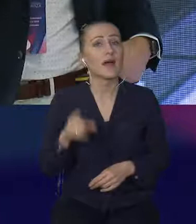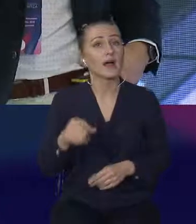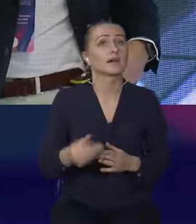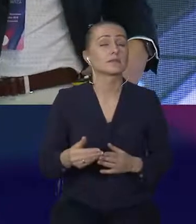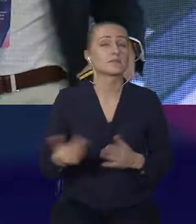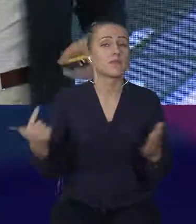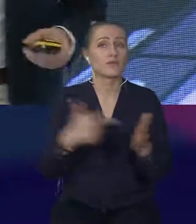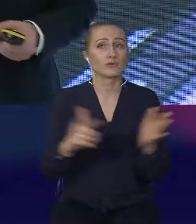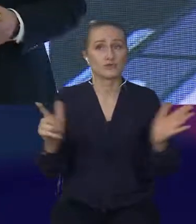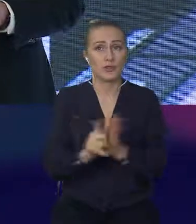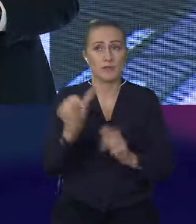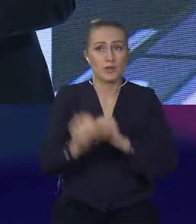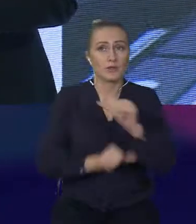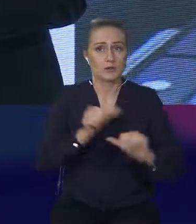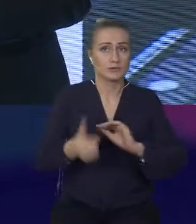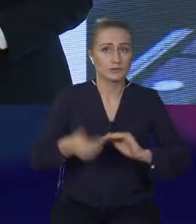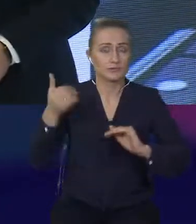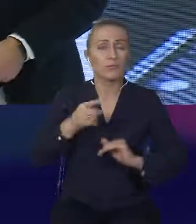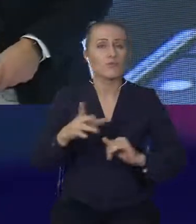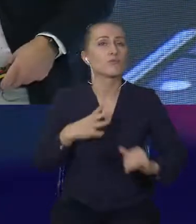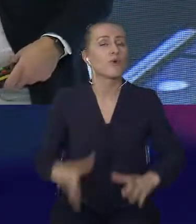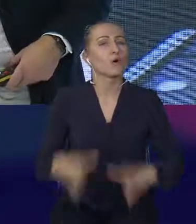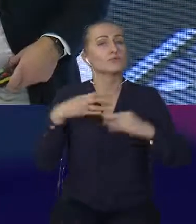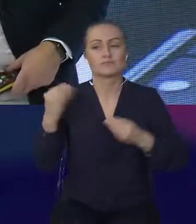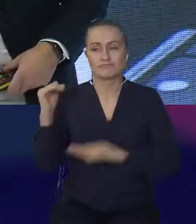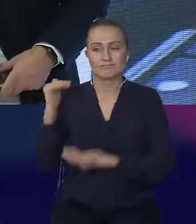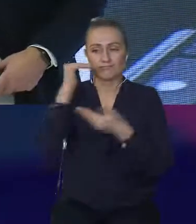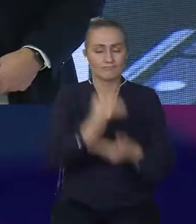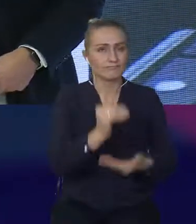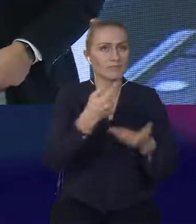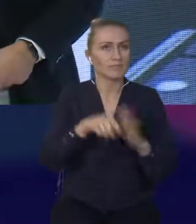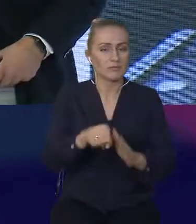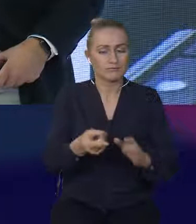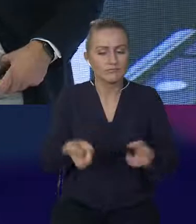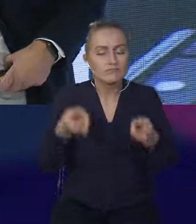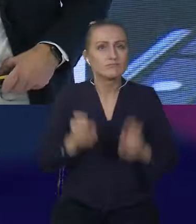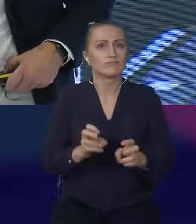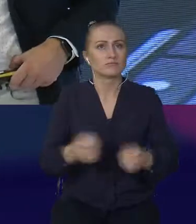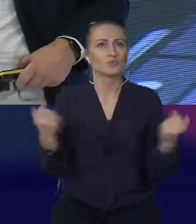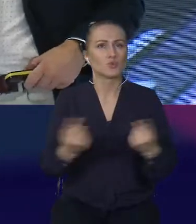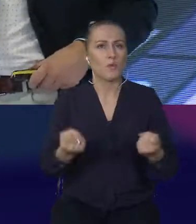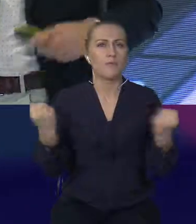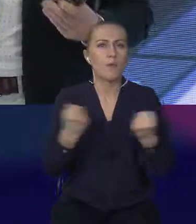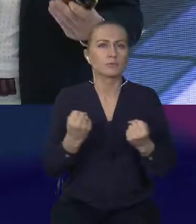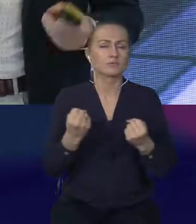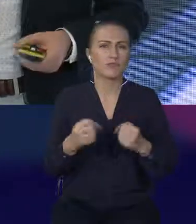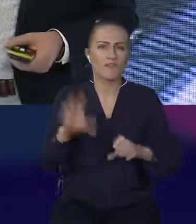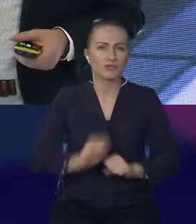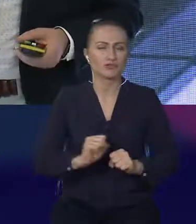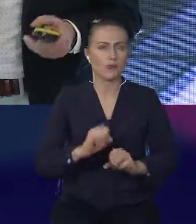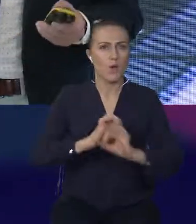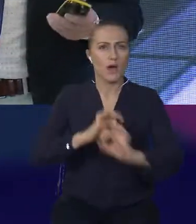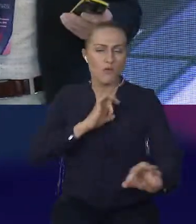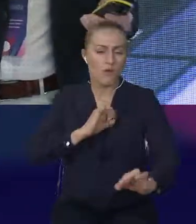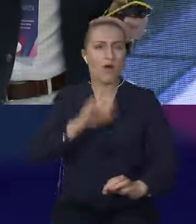2017 rok to było otrzymanie grantu na stworzenie właśnie takiej ultrawytrzymałej ramy karbonowej wzmacnianej